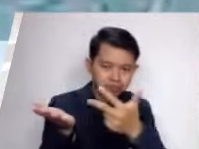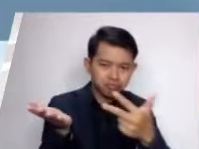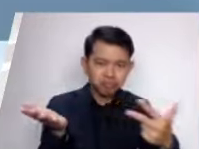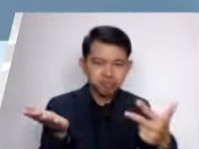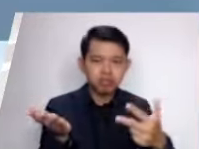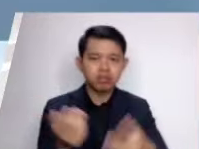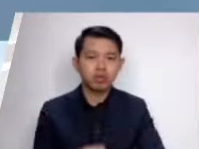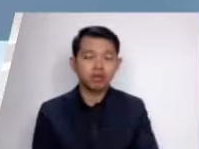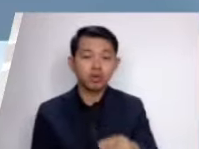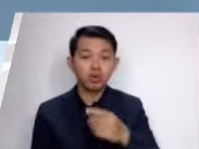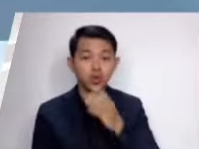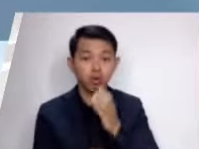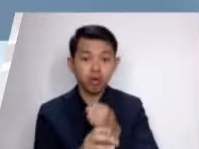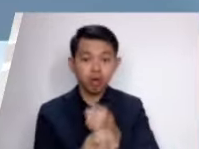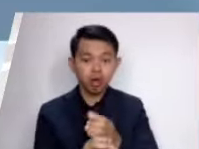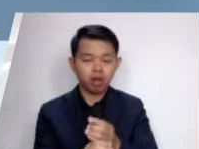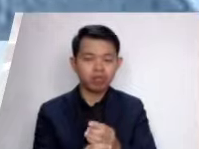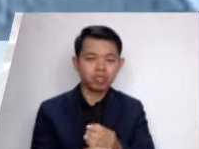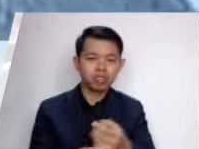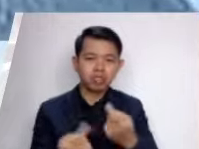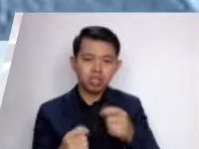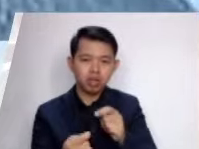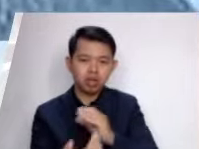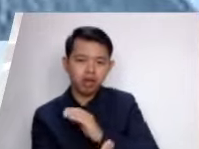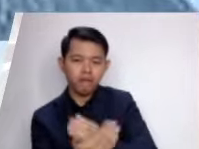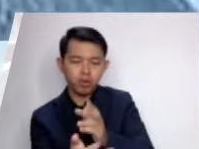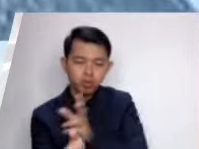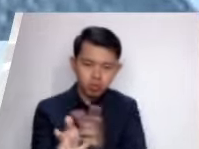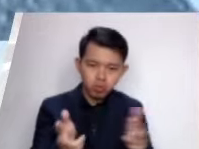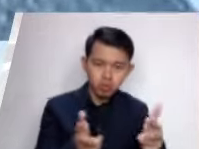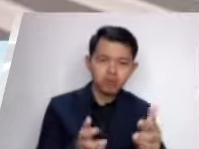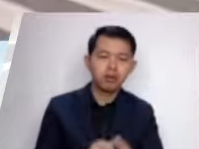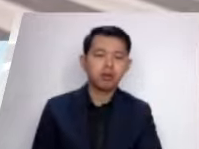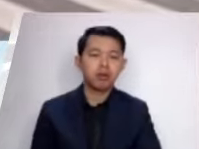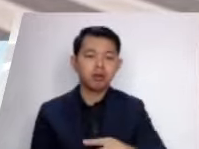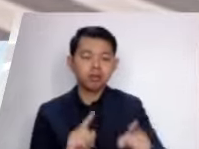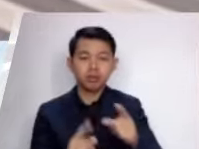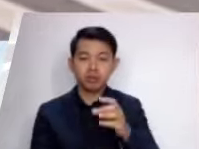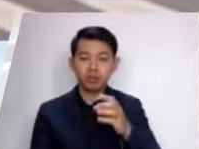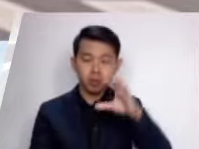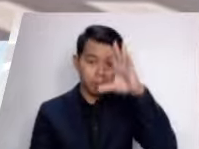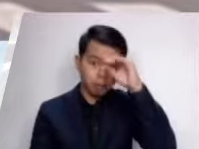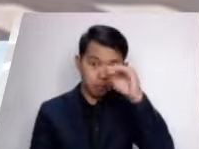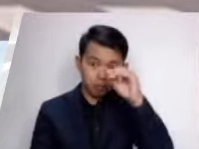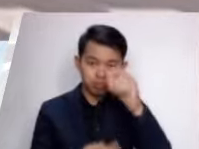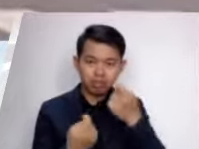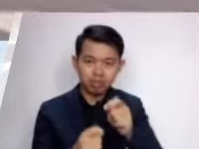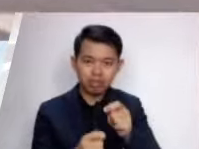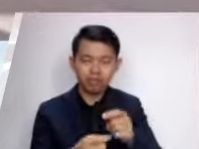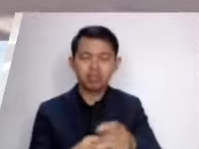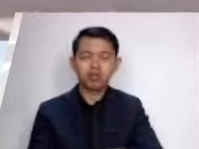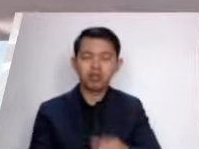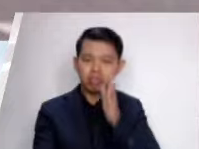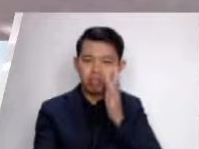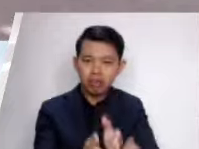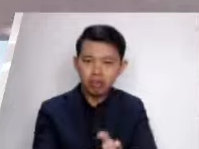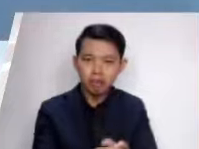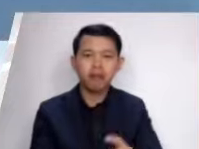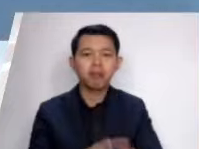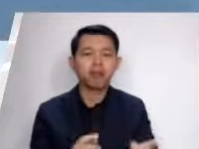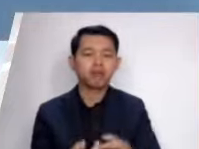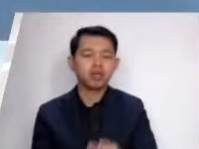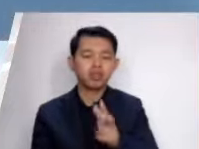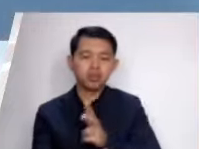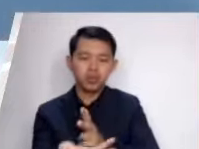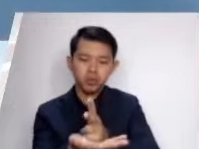kotse. Sinubukan pa itong habulin ng isang lalaking may bitbit na hollow block. Tumagilid ang truck at tumapon sa kalsada ang karga nitong buhangin.